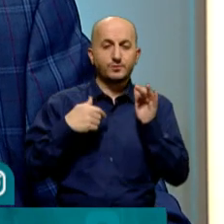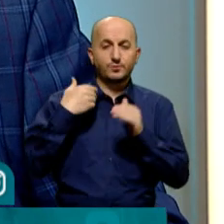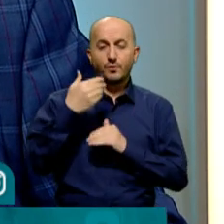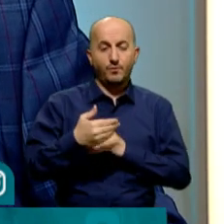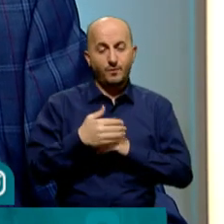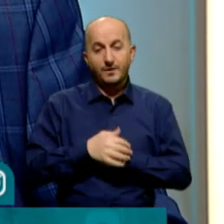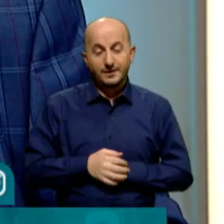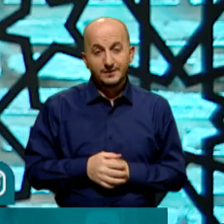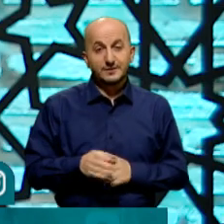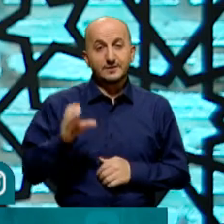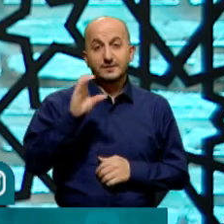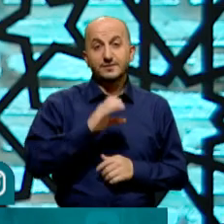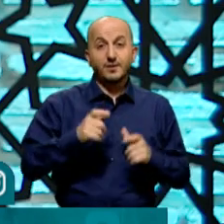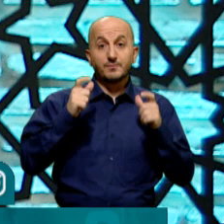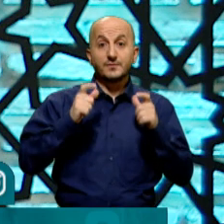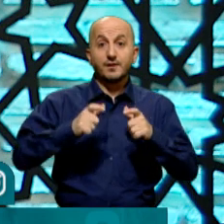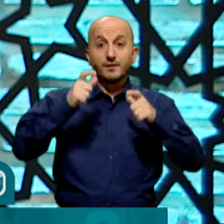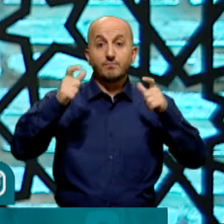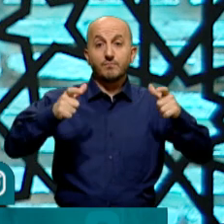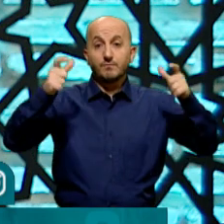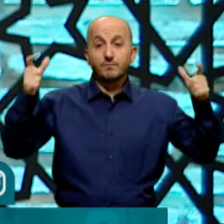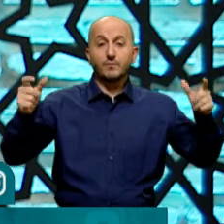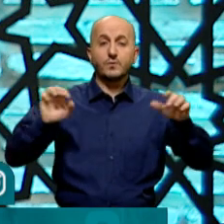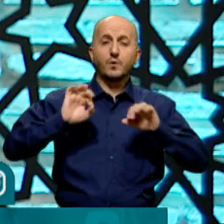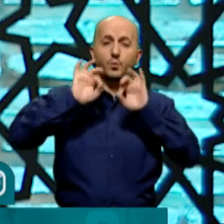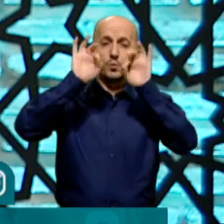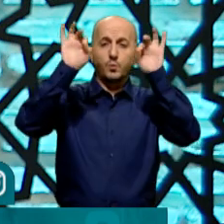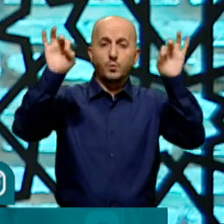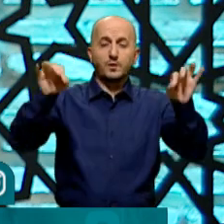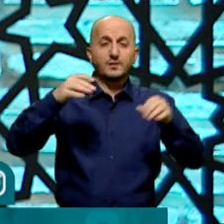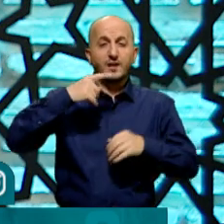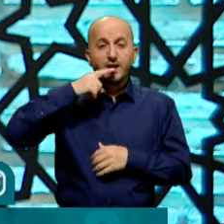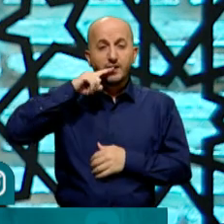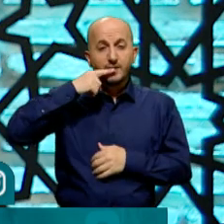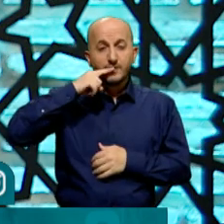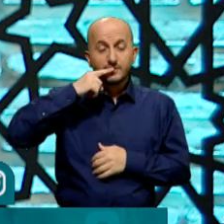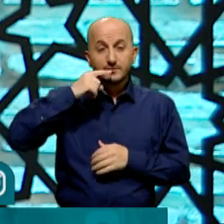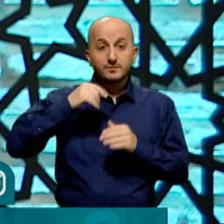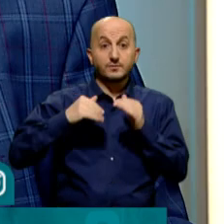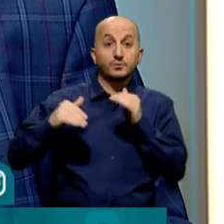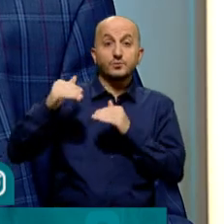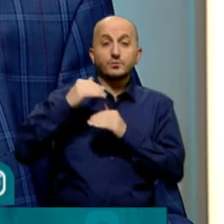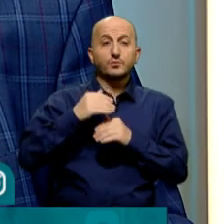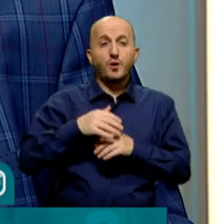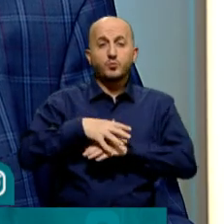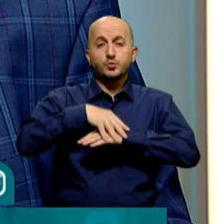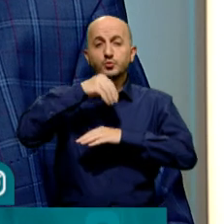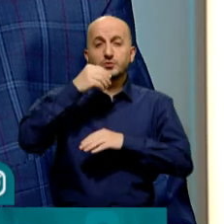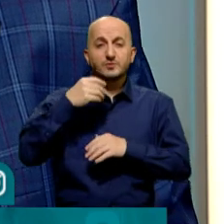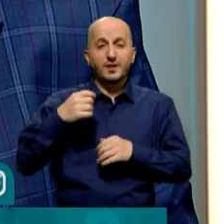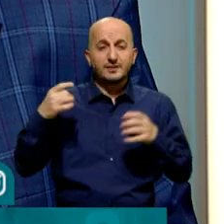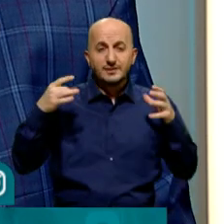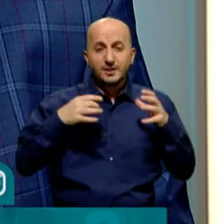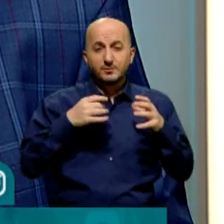sene sonra İslam nerelere kadar ulaştı? Bugün Elazığ'ın üstünden, Muş'undan, Diyarbakır'ından, efendim